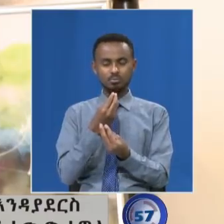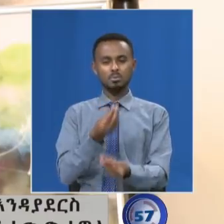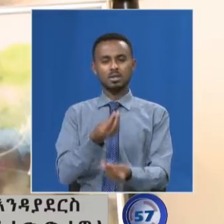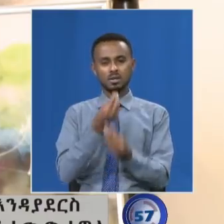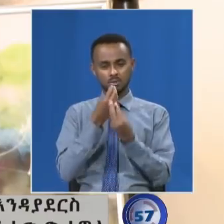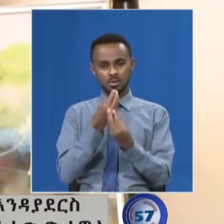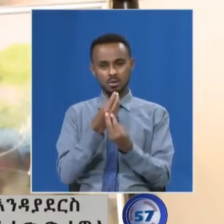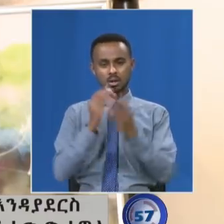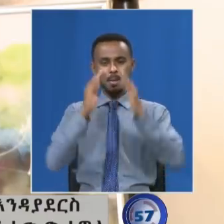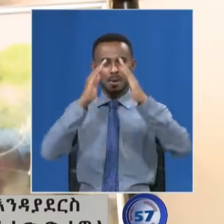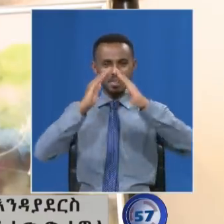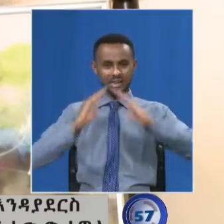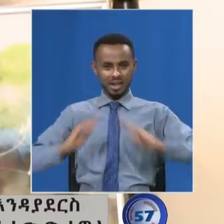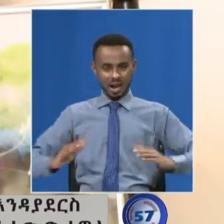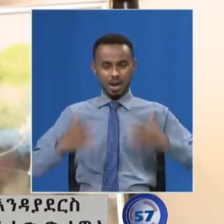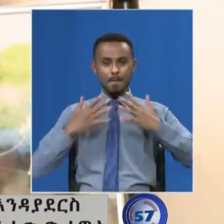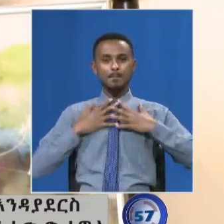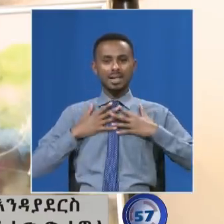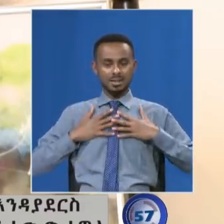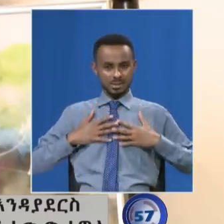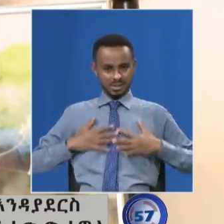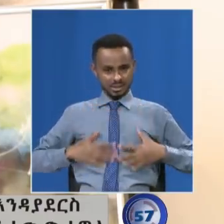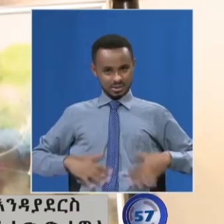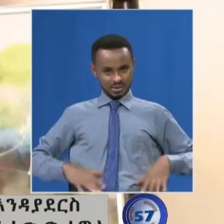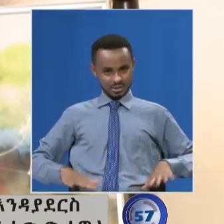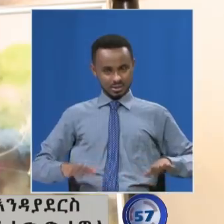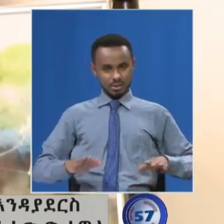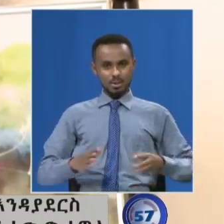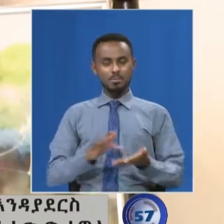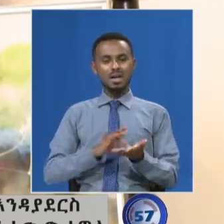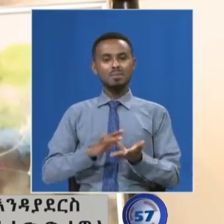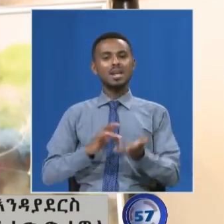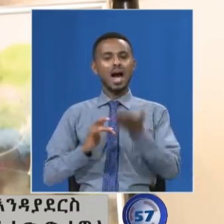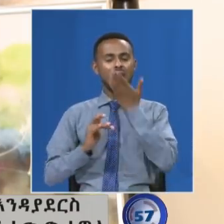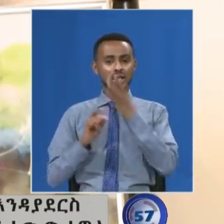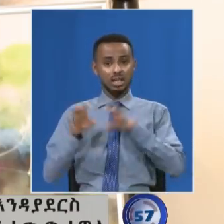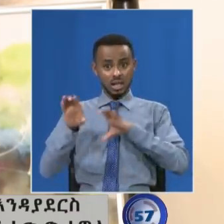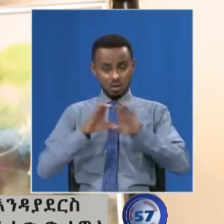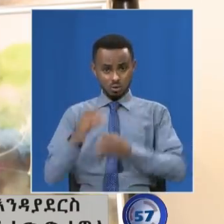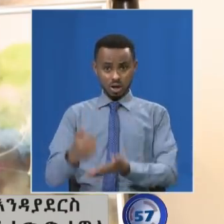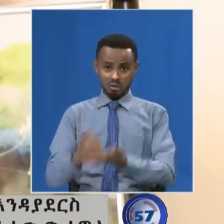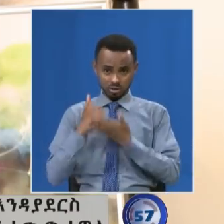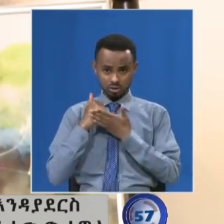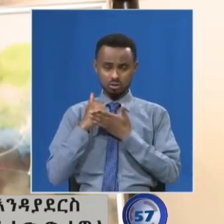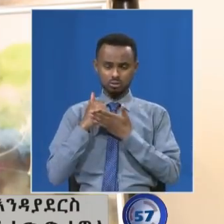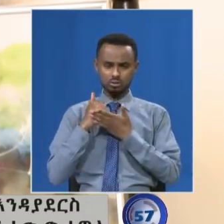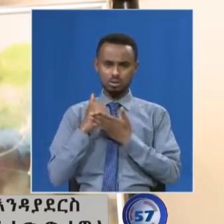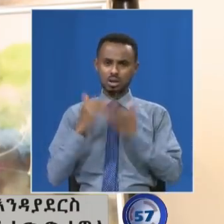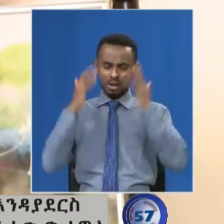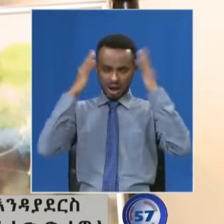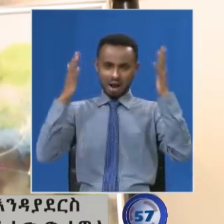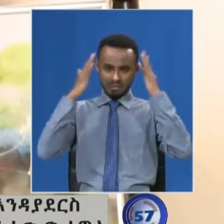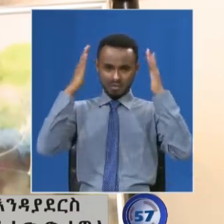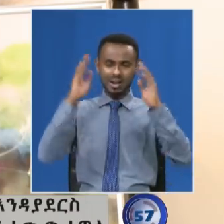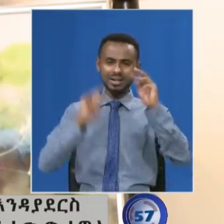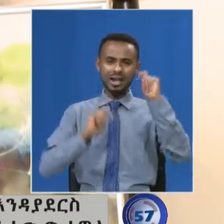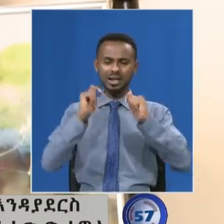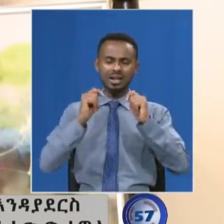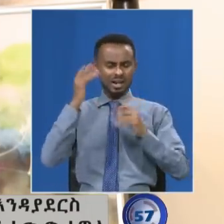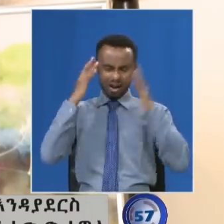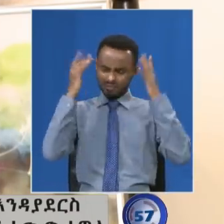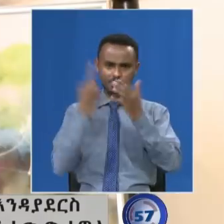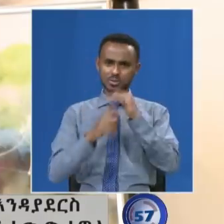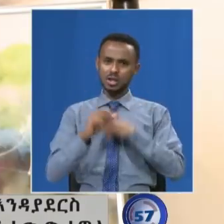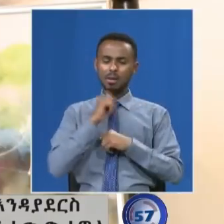በምግብ በመጠለያ በልብስ በመድኃኒት ተደረጉ ድጋፎች በአፈርታ ይል እንደ በአፈር ብቻ